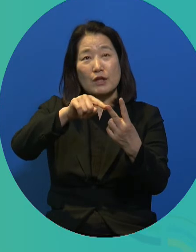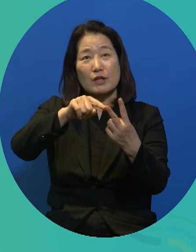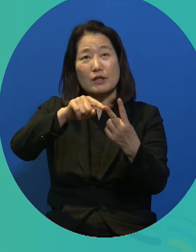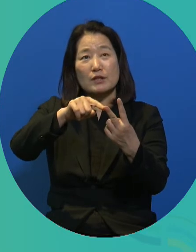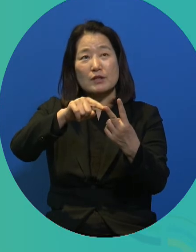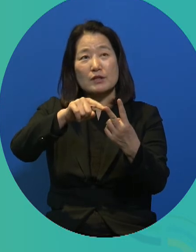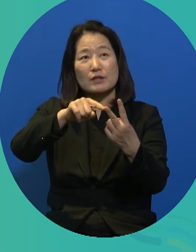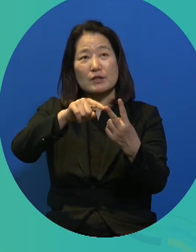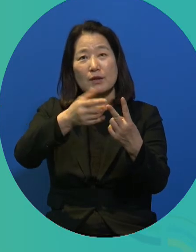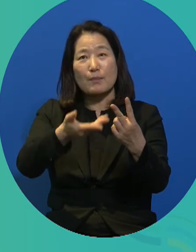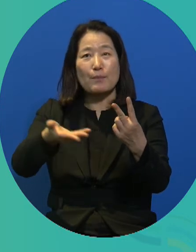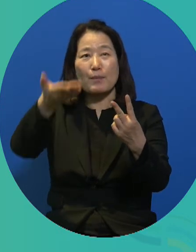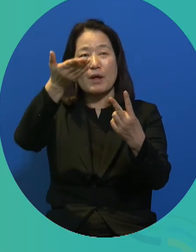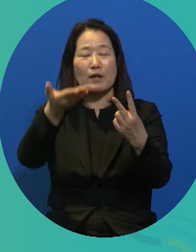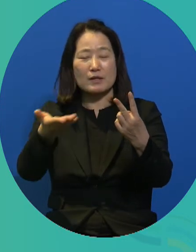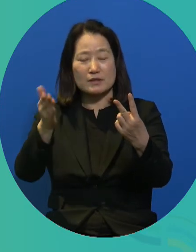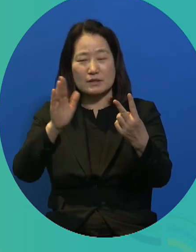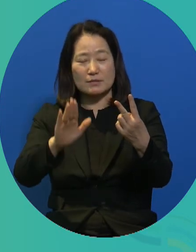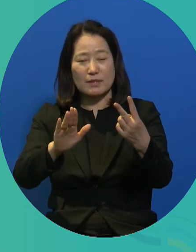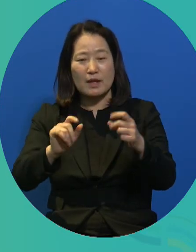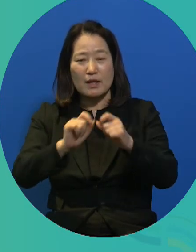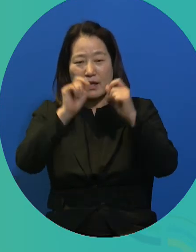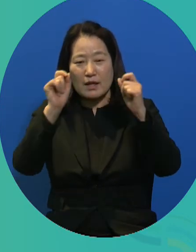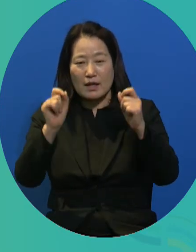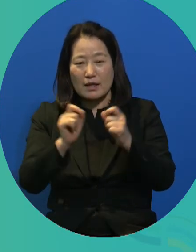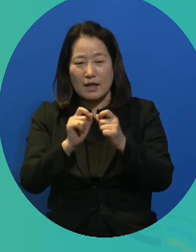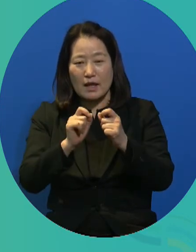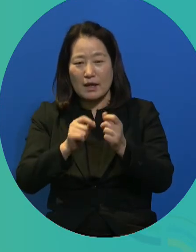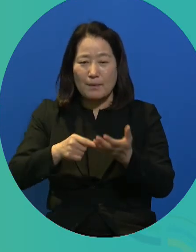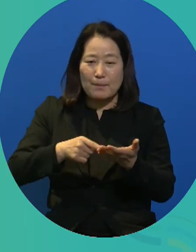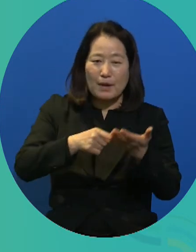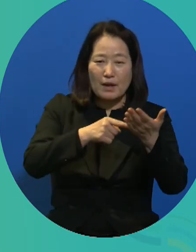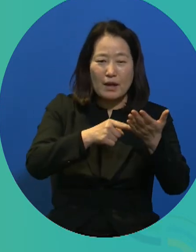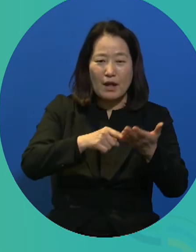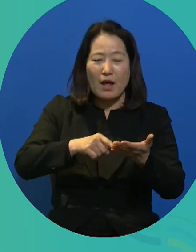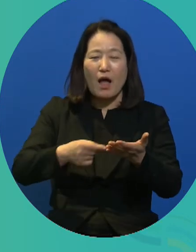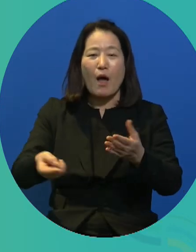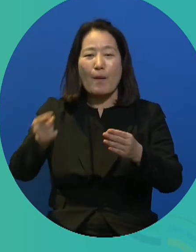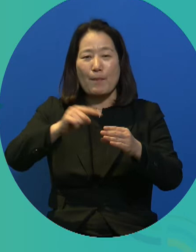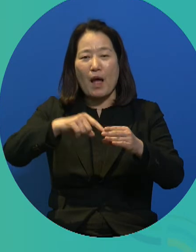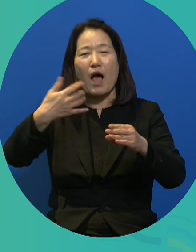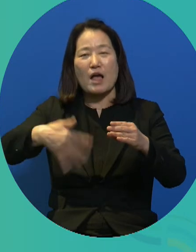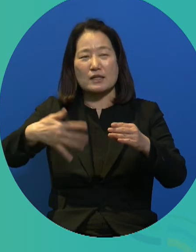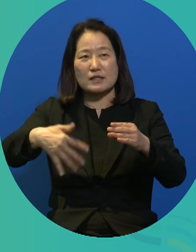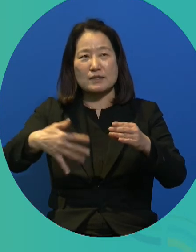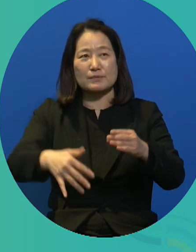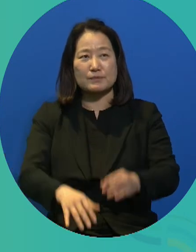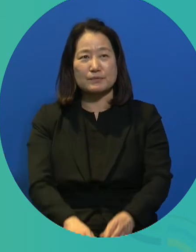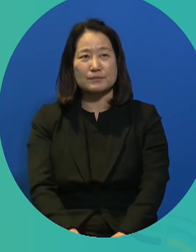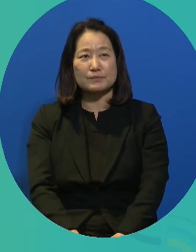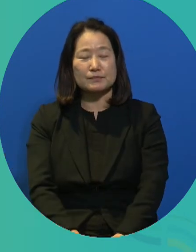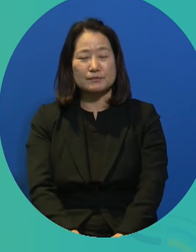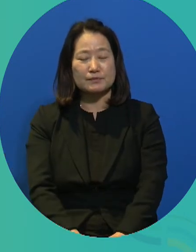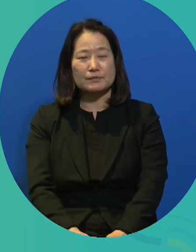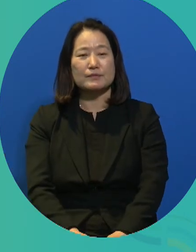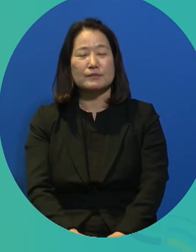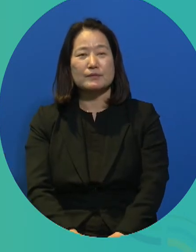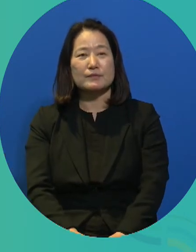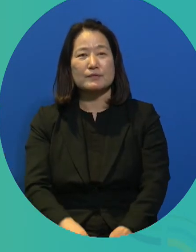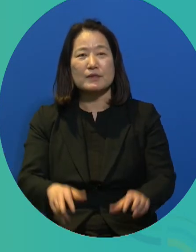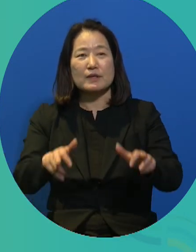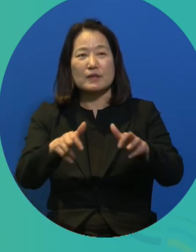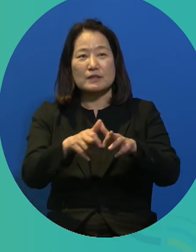2개는 비준이 됐지만 개인 진정에 대한 부분은 미가입 상태입니다. 이거 역시도 장애와